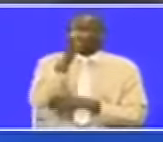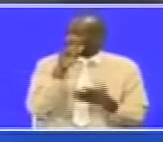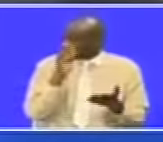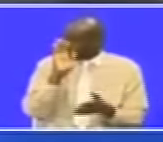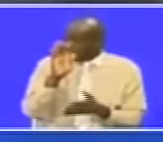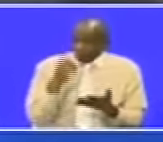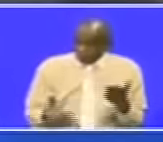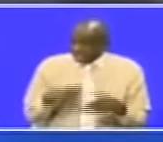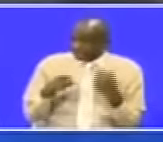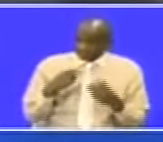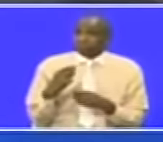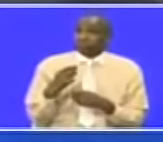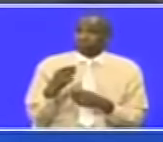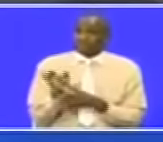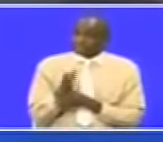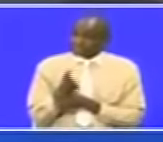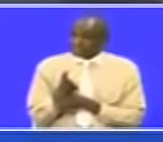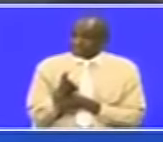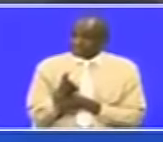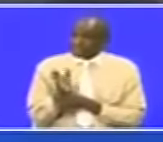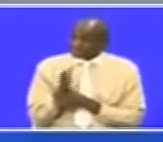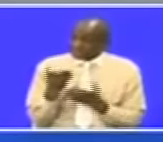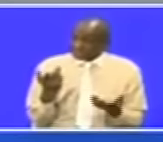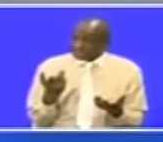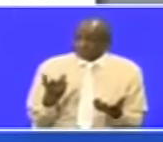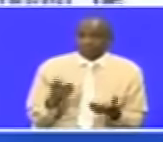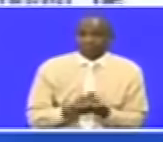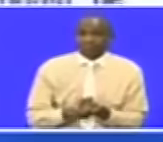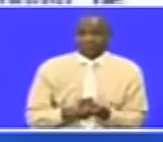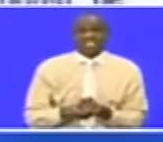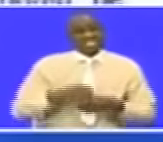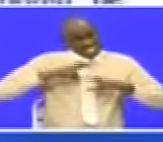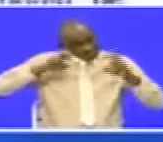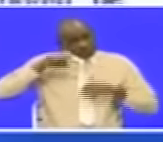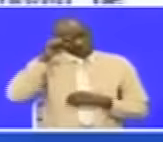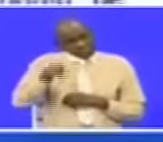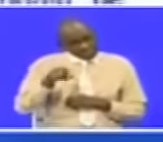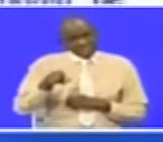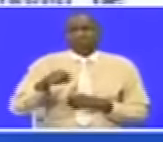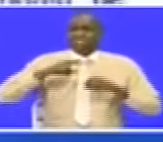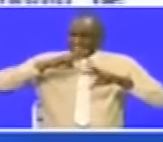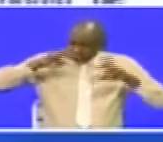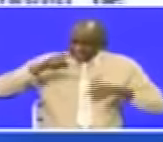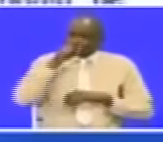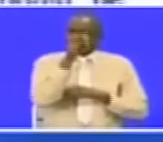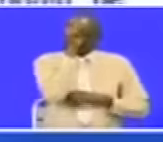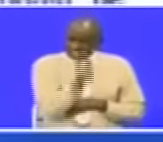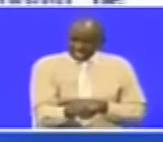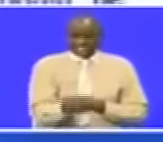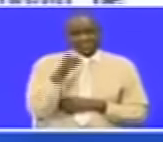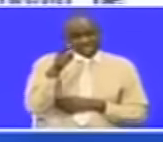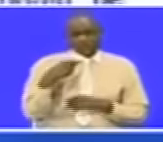be on Thursday, is it? Thursday at 11. Okay. Ni uchunguzi wa jaji Philip Tunoi ambao unategemea sana kipengee